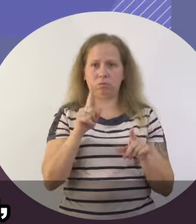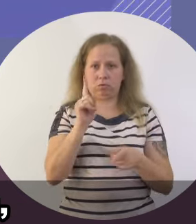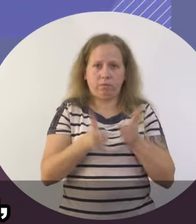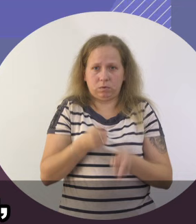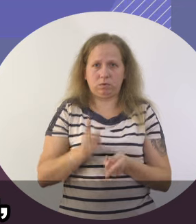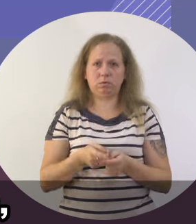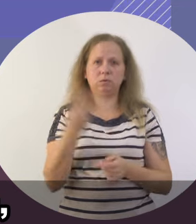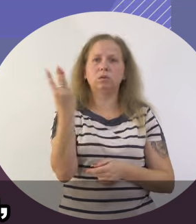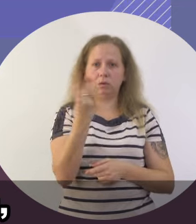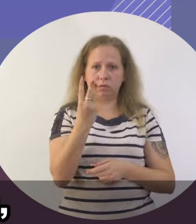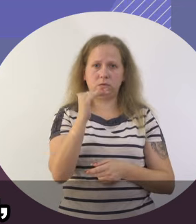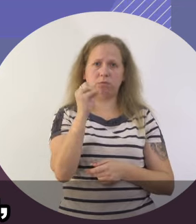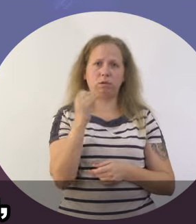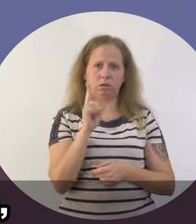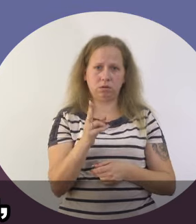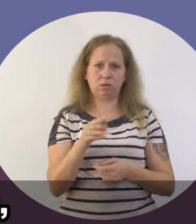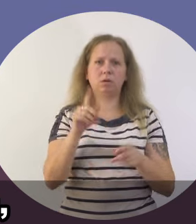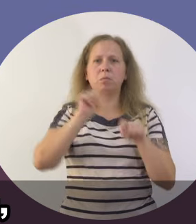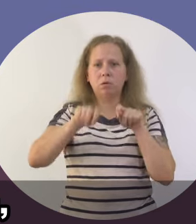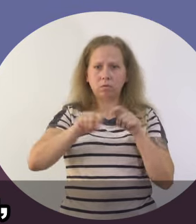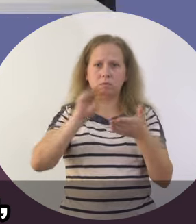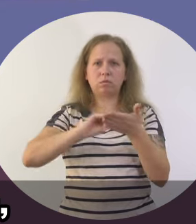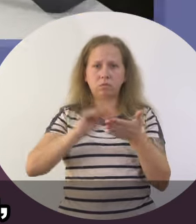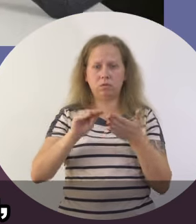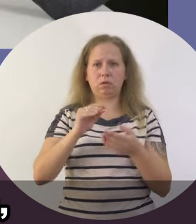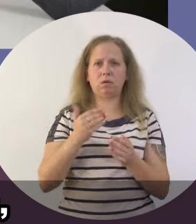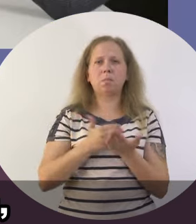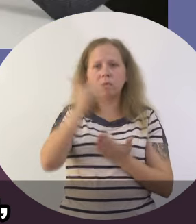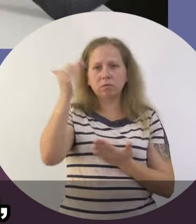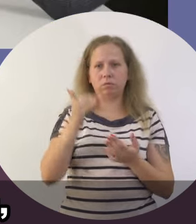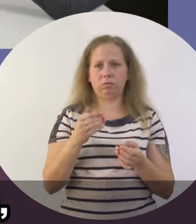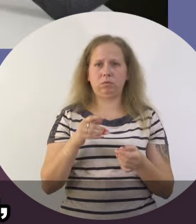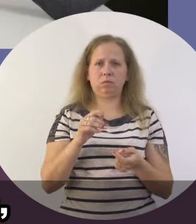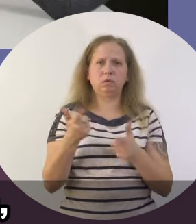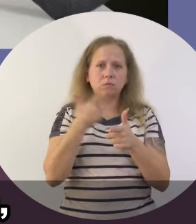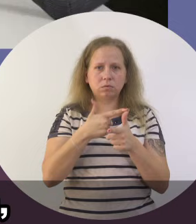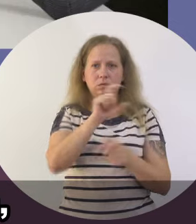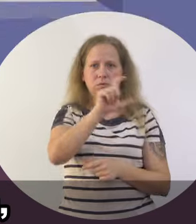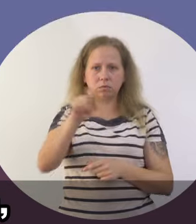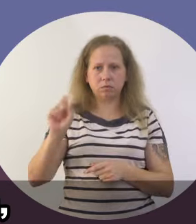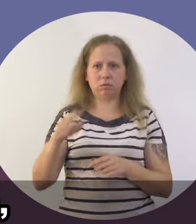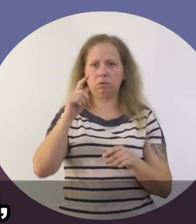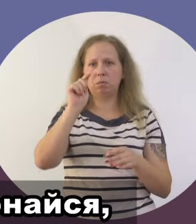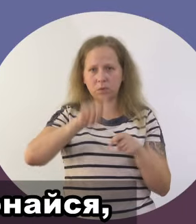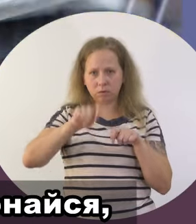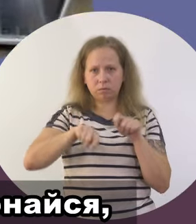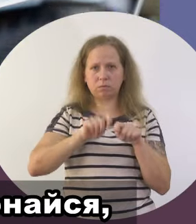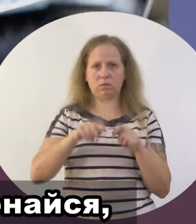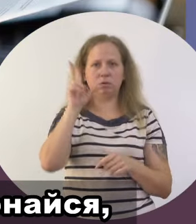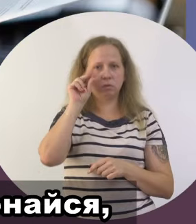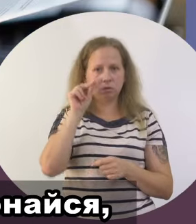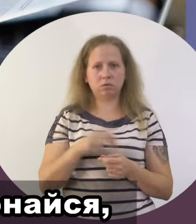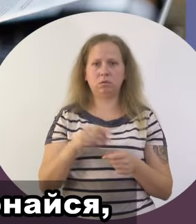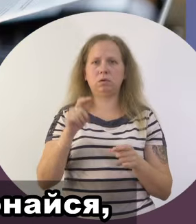Распознавай фейки. Проверяй написание имен, профессий и званий упомянутых людей. Сверяй даты, названия и адреса.